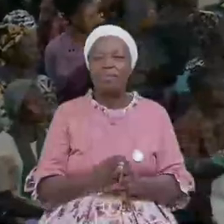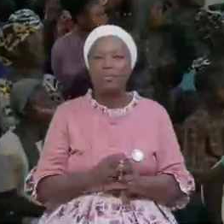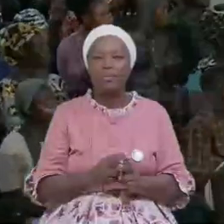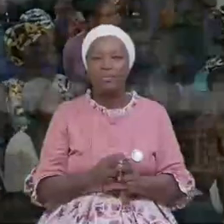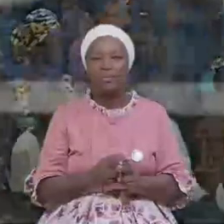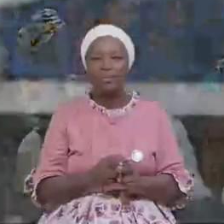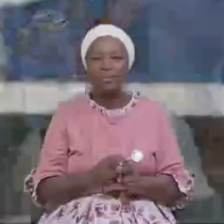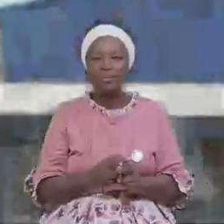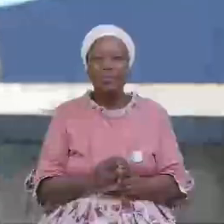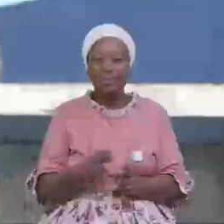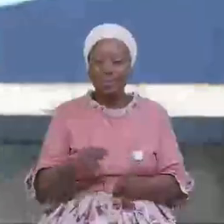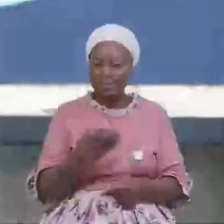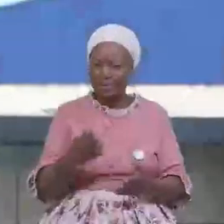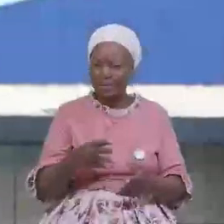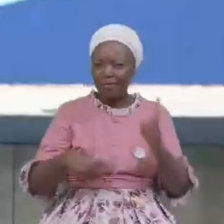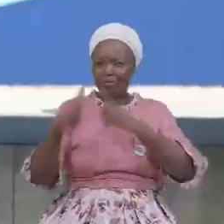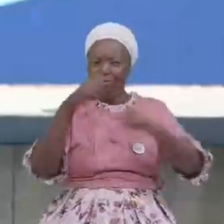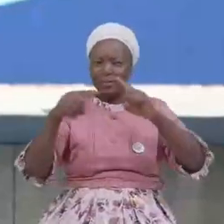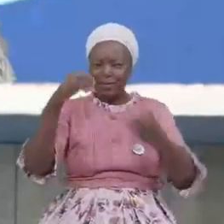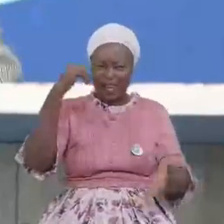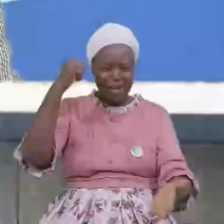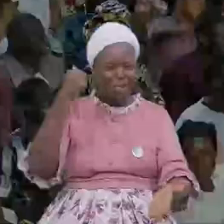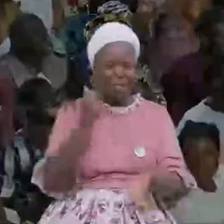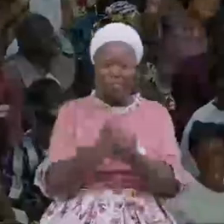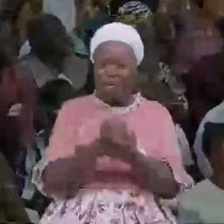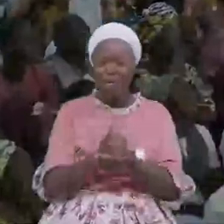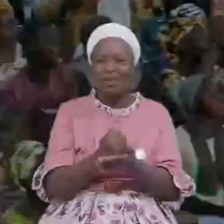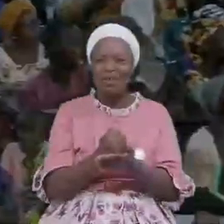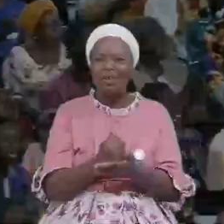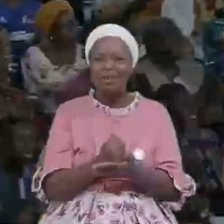Est-ce que c'est tout l'amen que vous voulez donner là-bas?